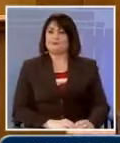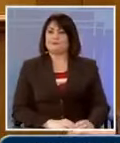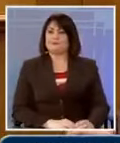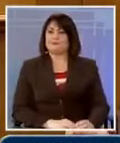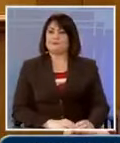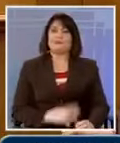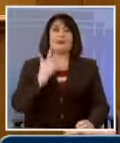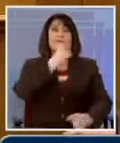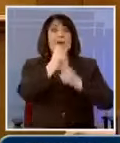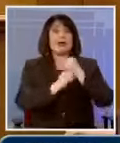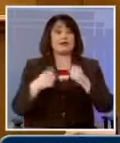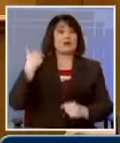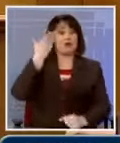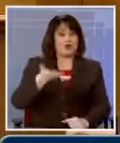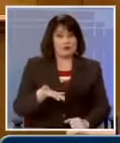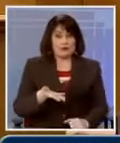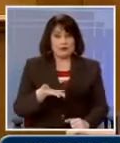Μετά από 5 χρόνια